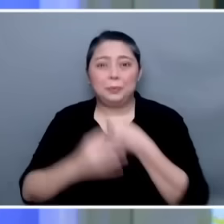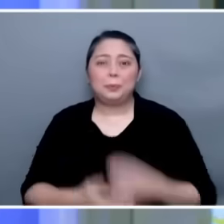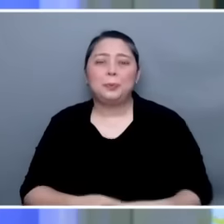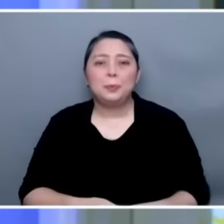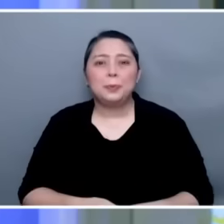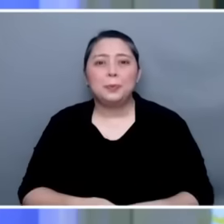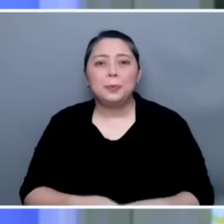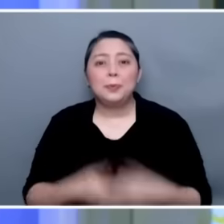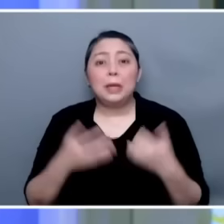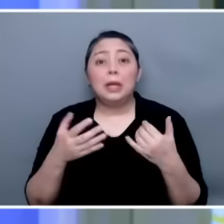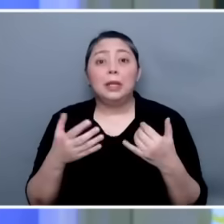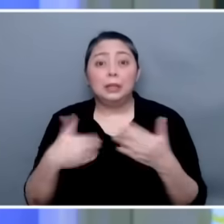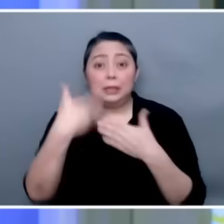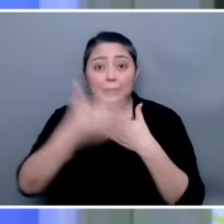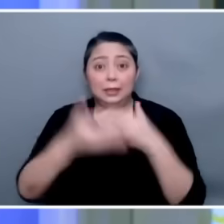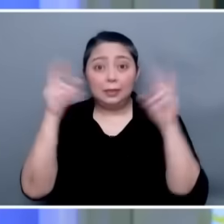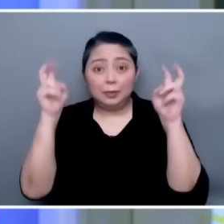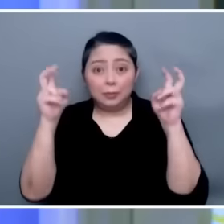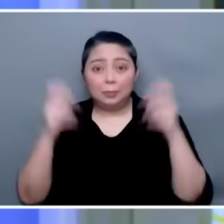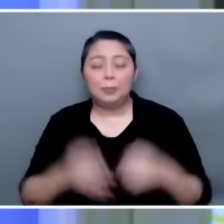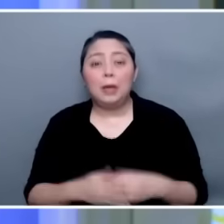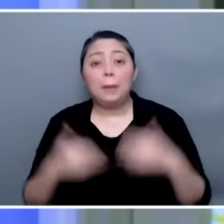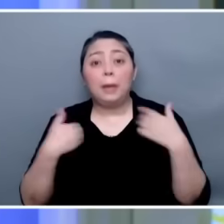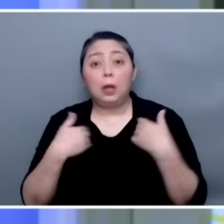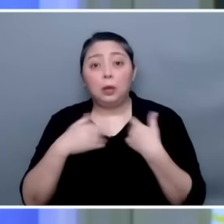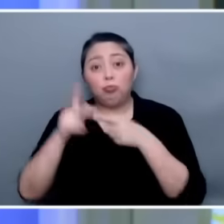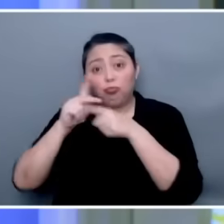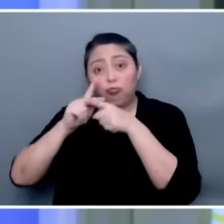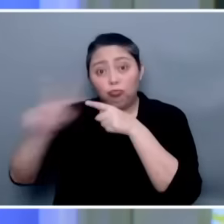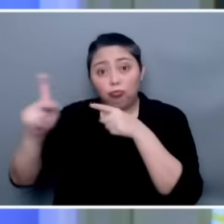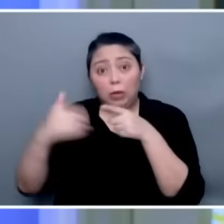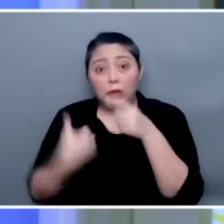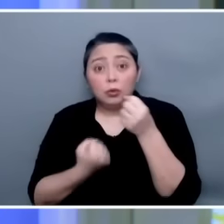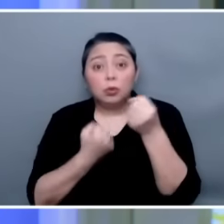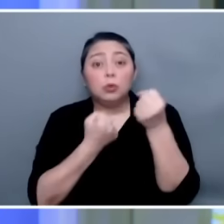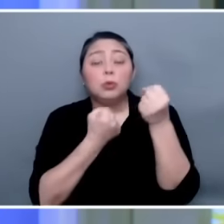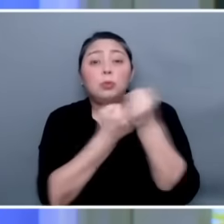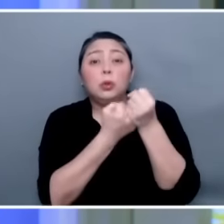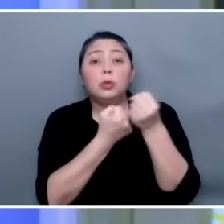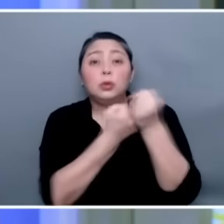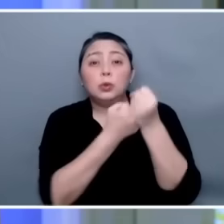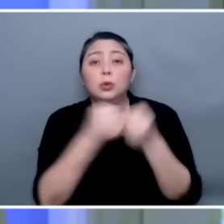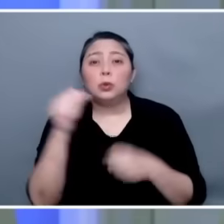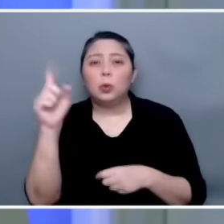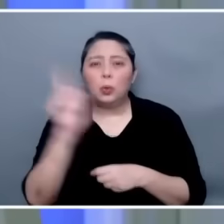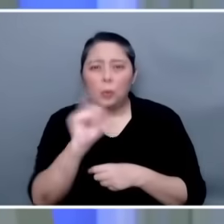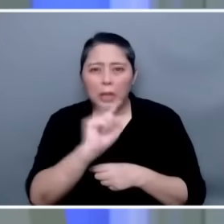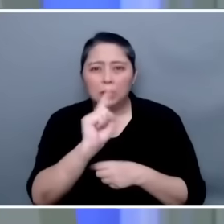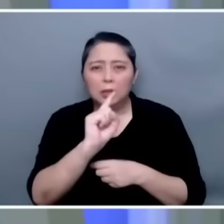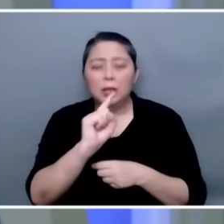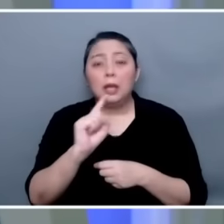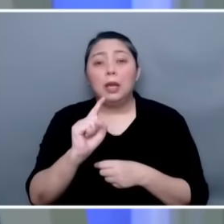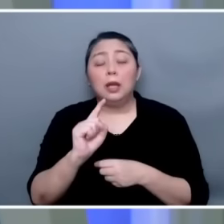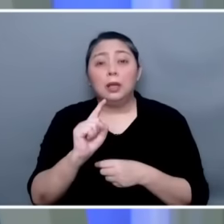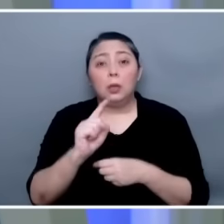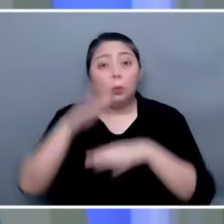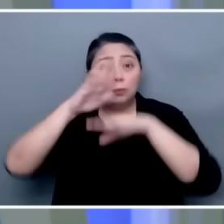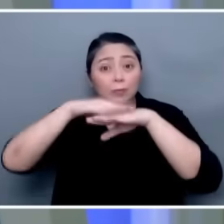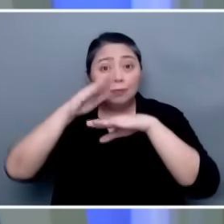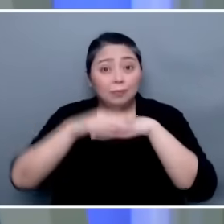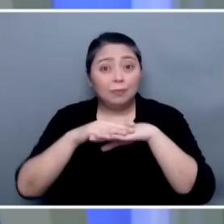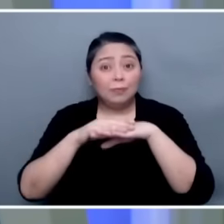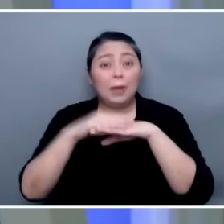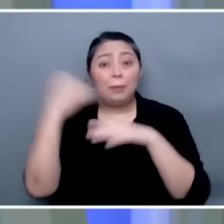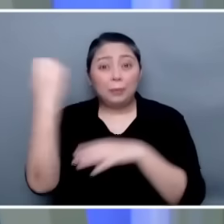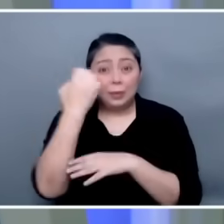Suportado ng isang grupo ng mga eksperto ang posibleng pagbaba pa ng alert level sa Metro Manila. Samantala, pinag-aaralan na rin